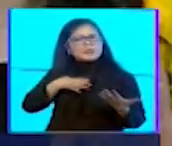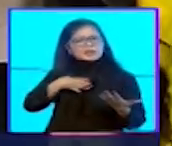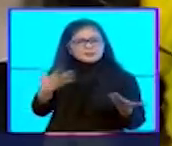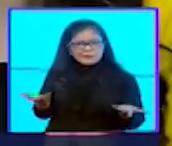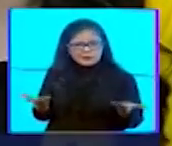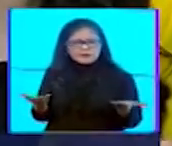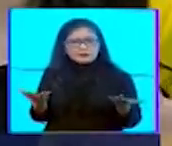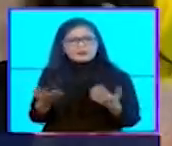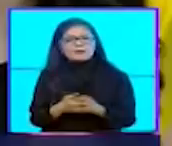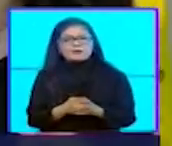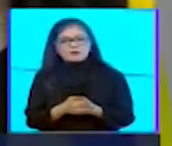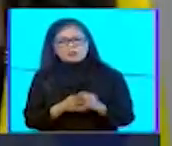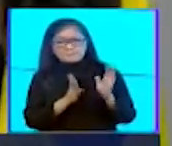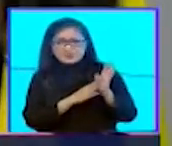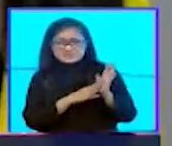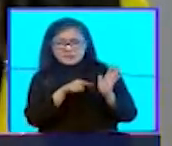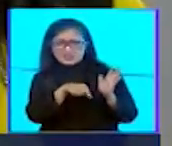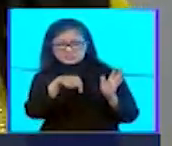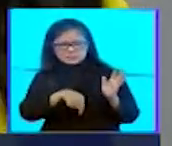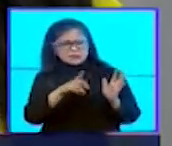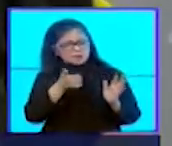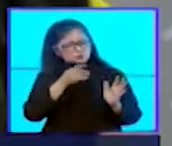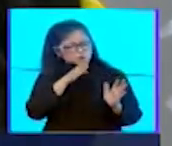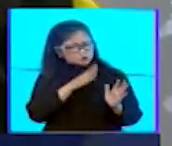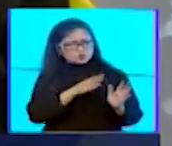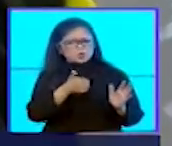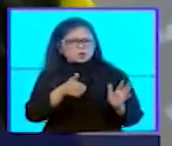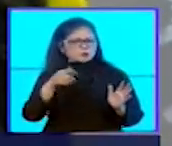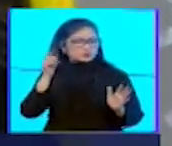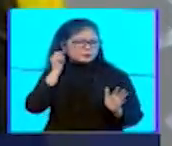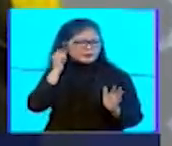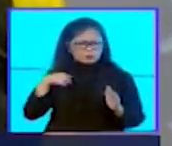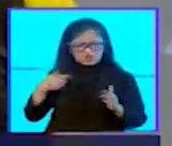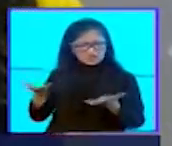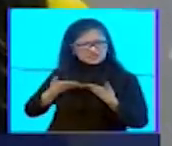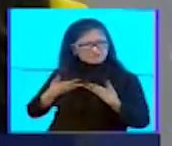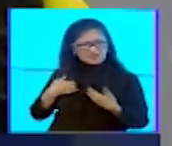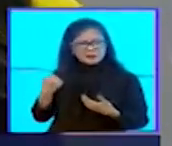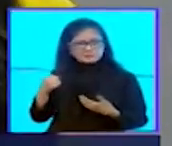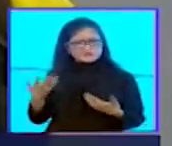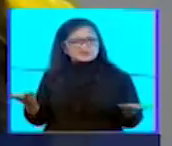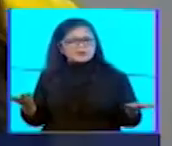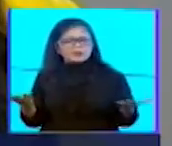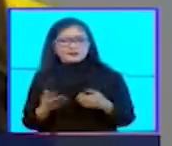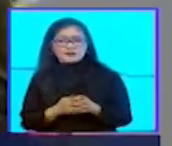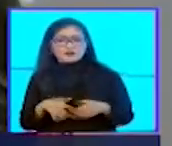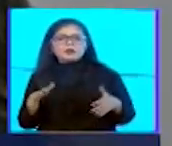dengan perkara kayak gini ya jujur semua perempuan juga pasti nggak akan terima gitu loh. Jadi ya saya